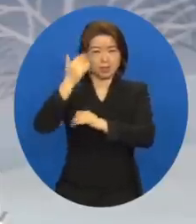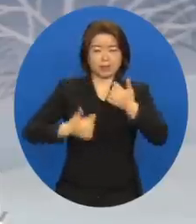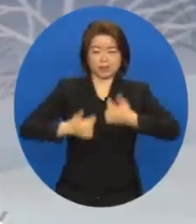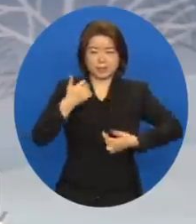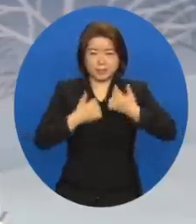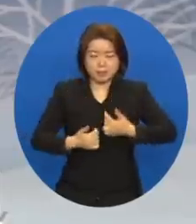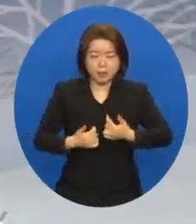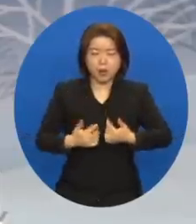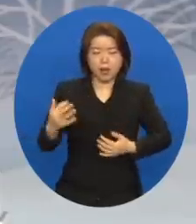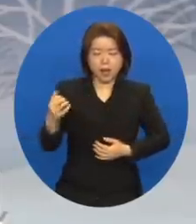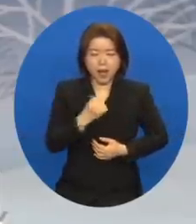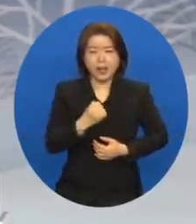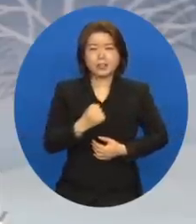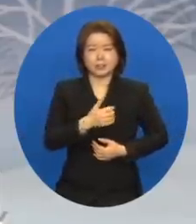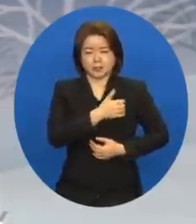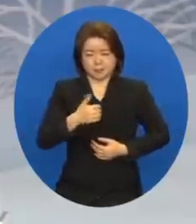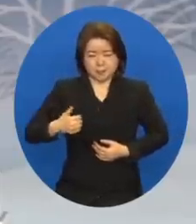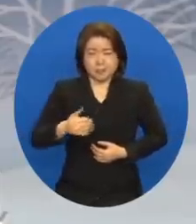즐거움으로 기뻐하니.